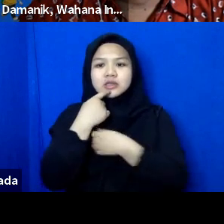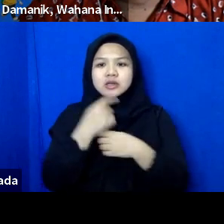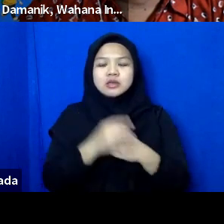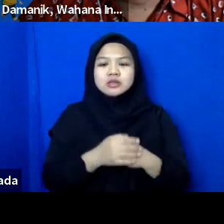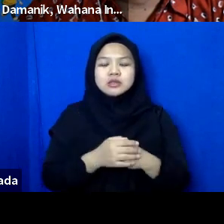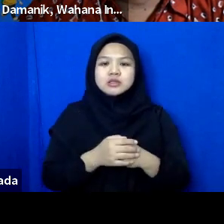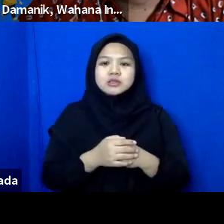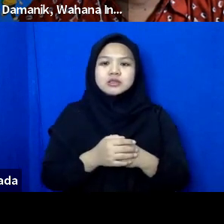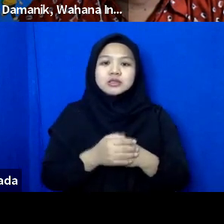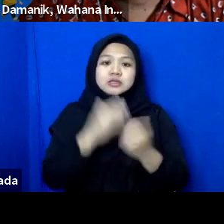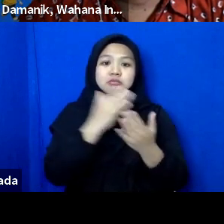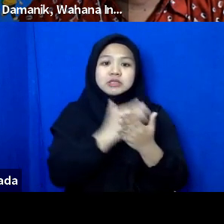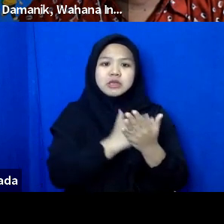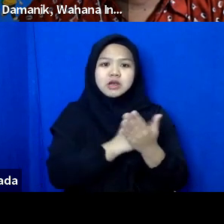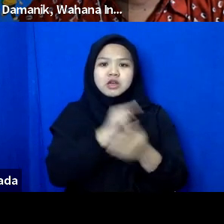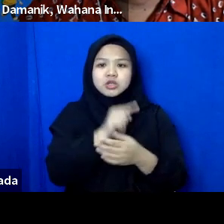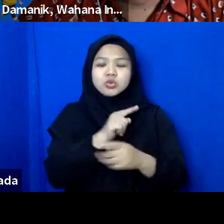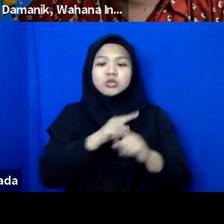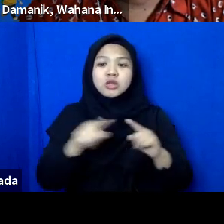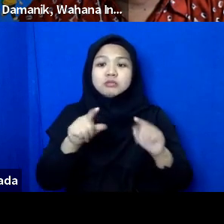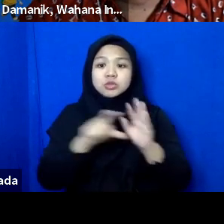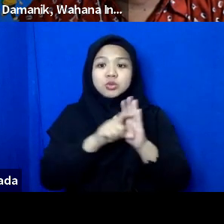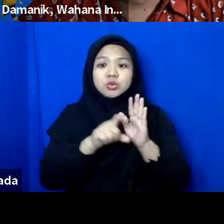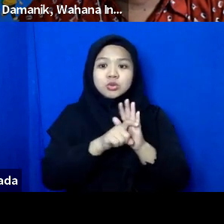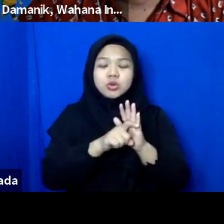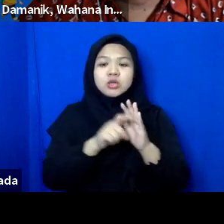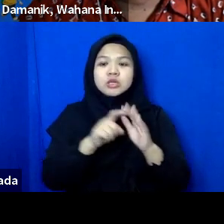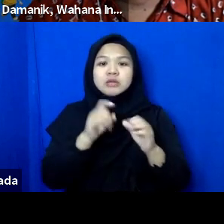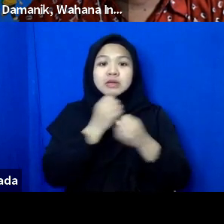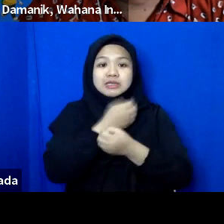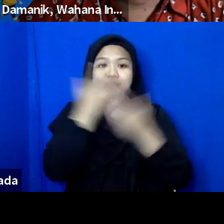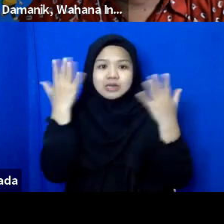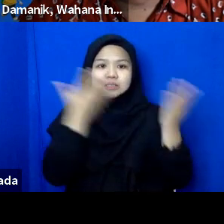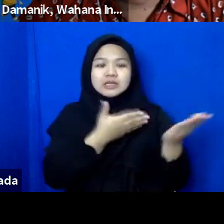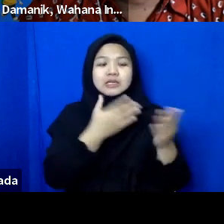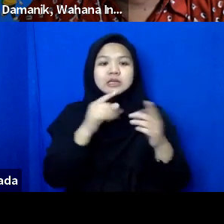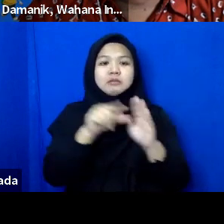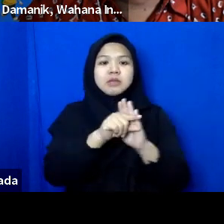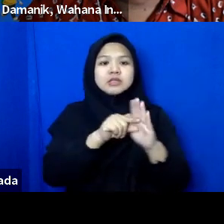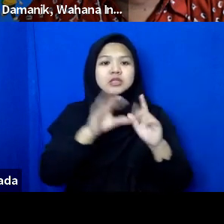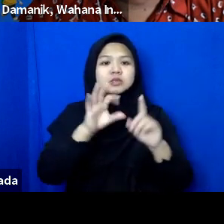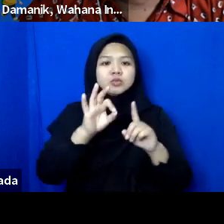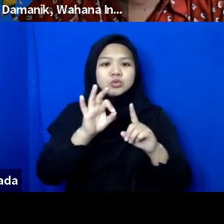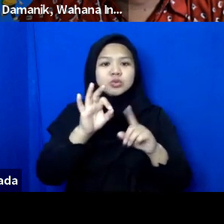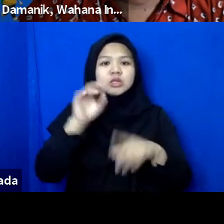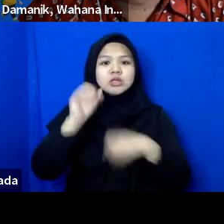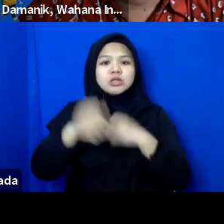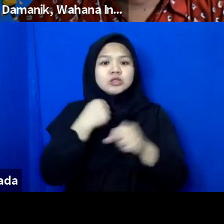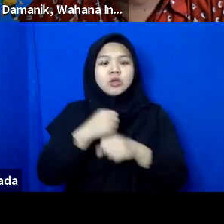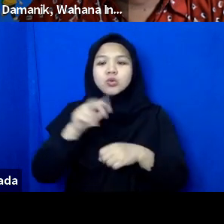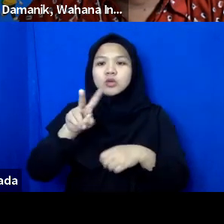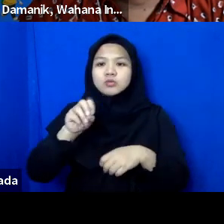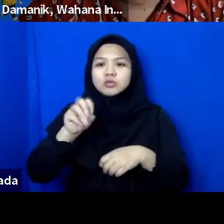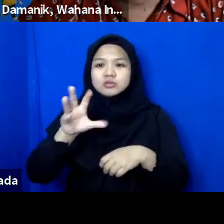apa namanya kebijakan itu tetapi contohnya yang paling jelas ini pasal 10 Permentan Nomor 70 tahun 2009